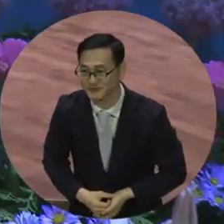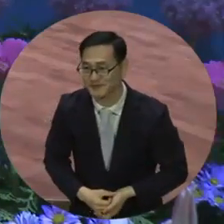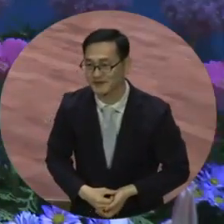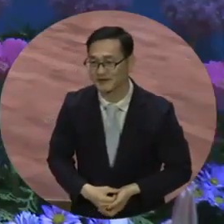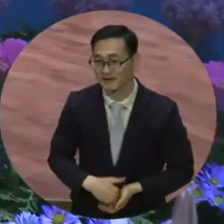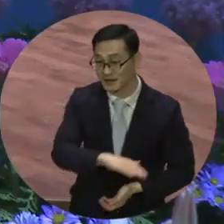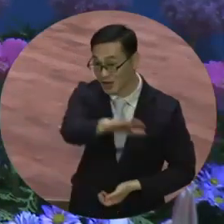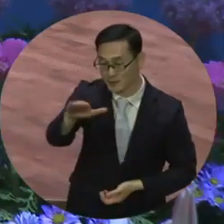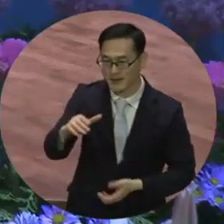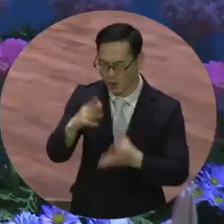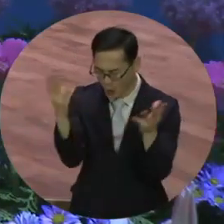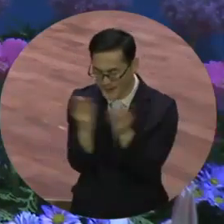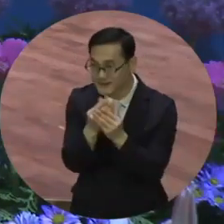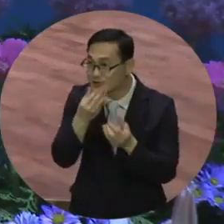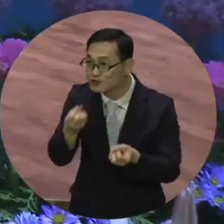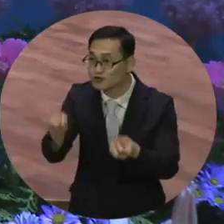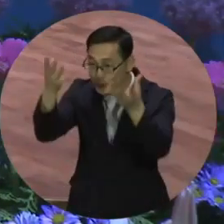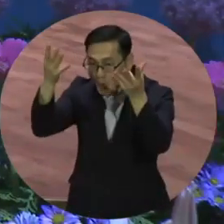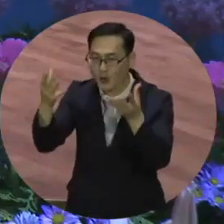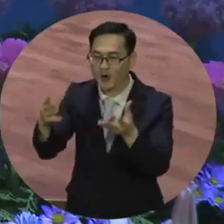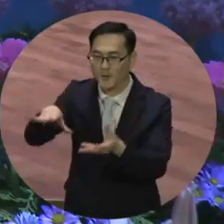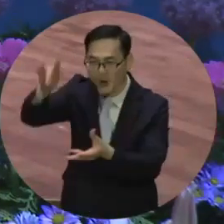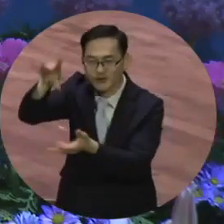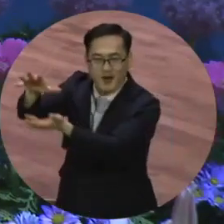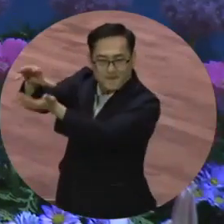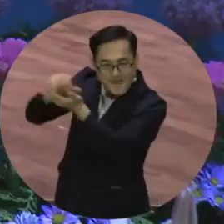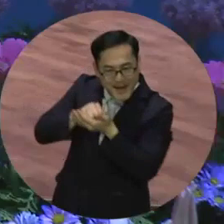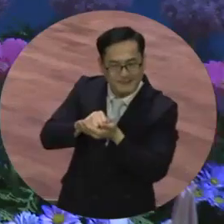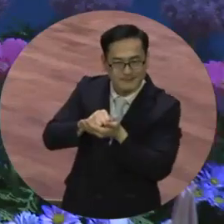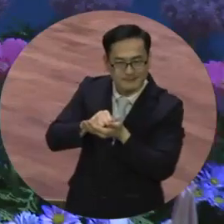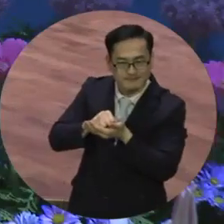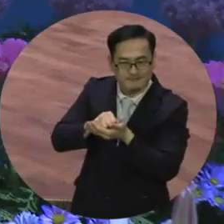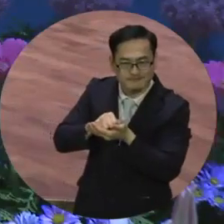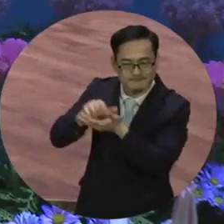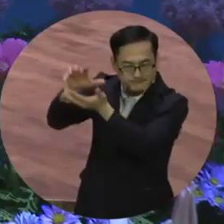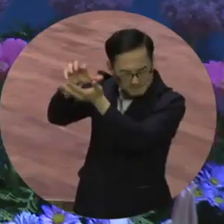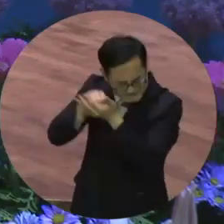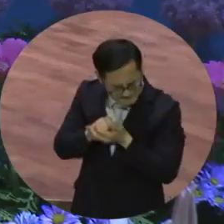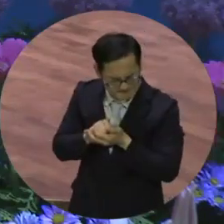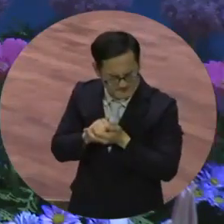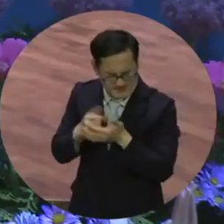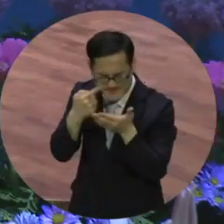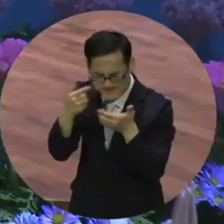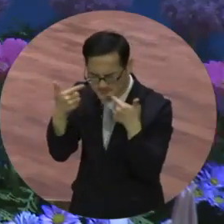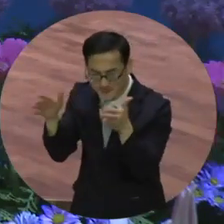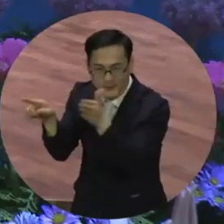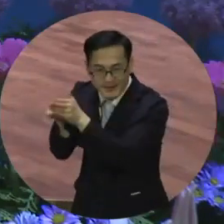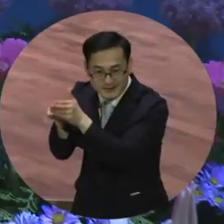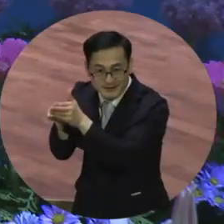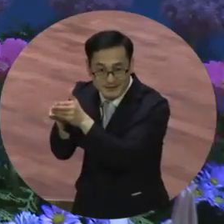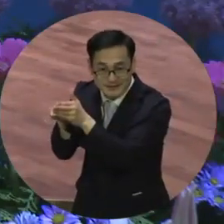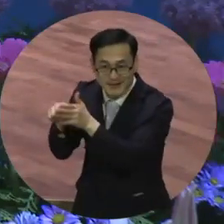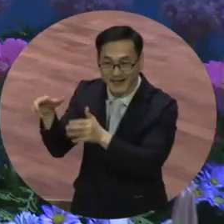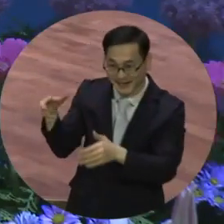온전히 받아들이면서 기쁨을 한번 체험해 보시기를 제물로 축복합니다. 결론이